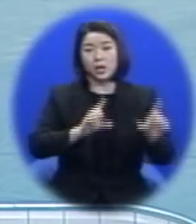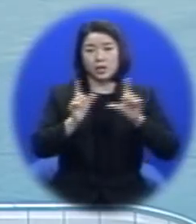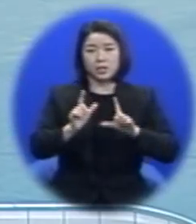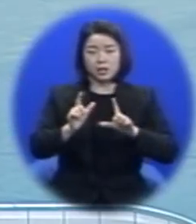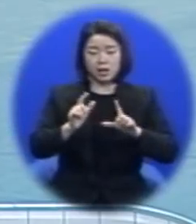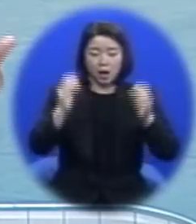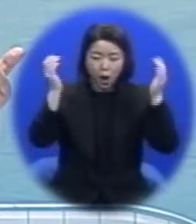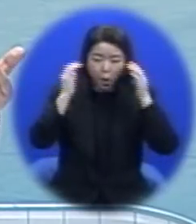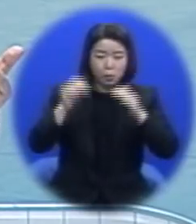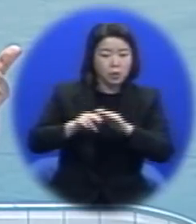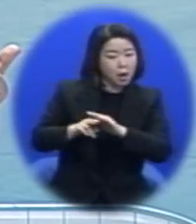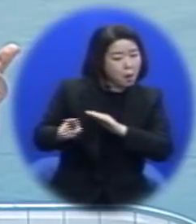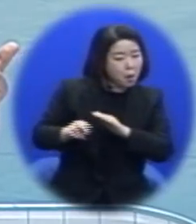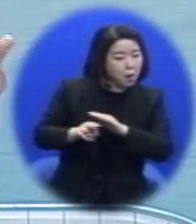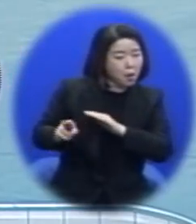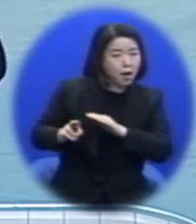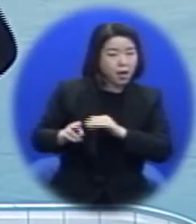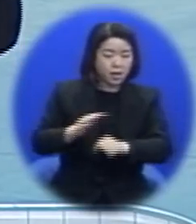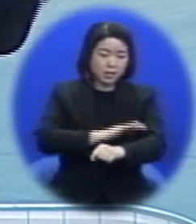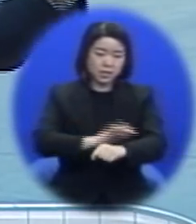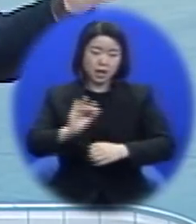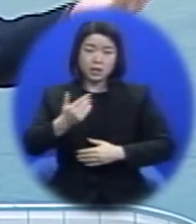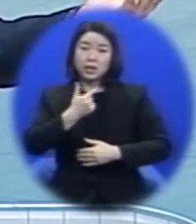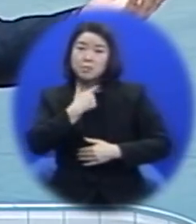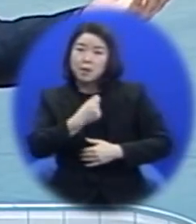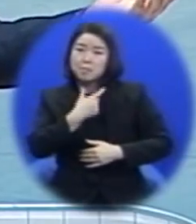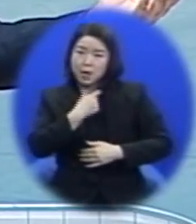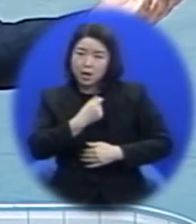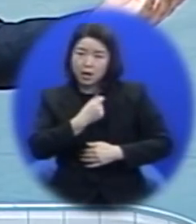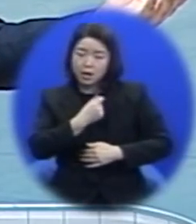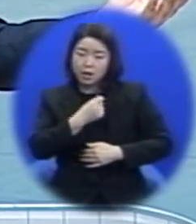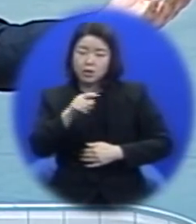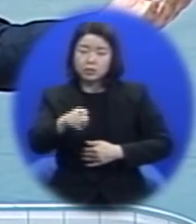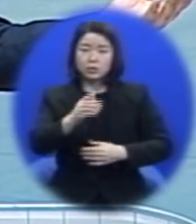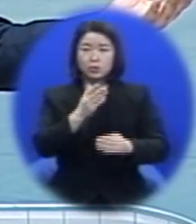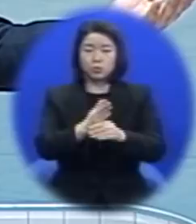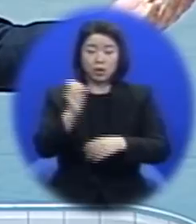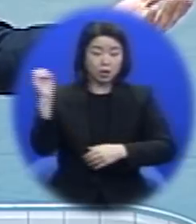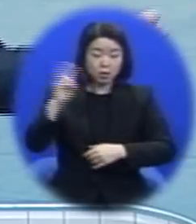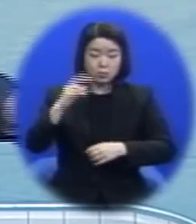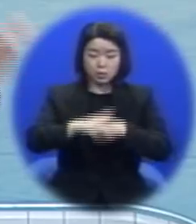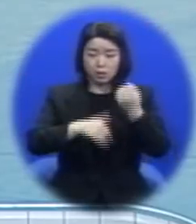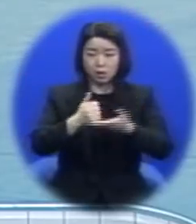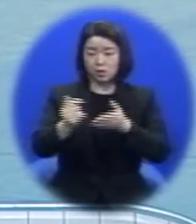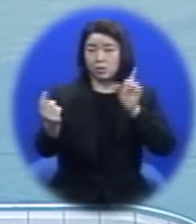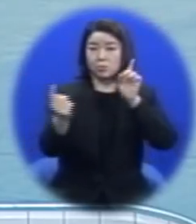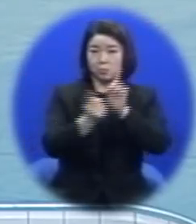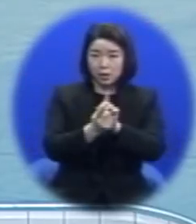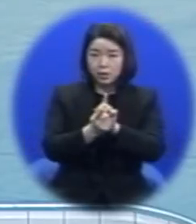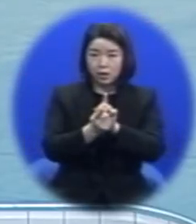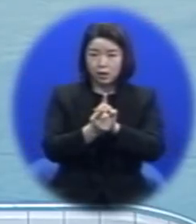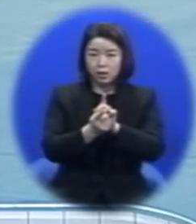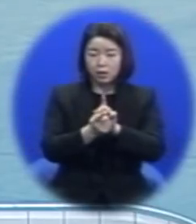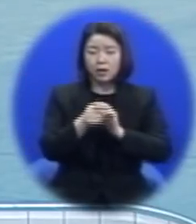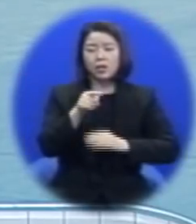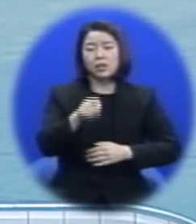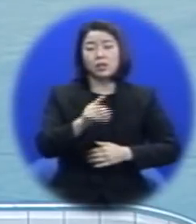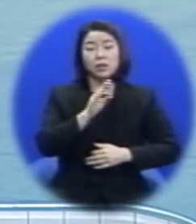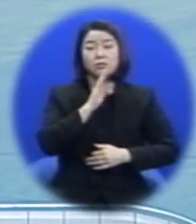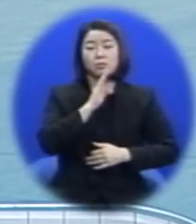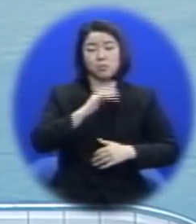잘 되기만 바라다가 그러다가 갑자기 하나님을 만나게 되는 거죠. 그게 정말 두려운